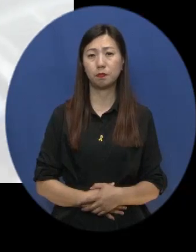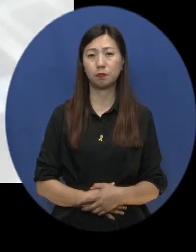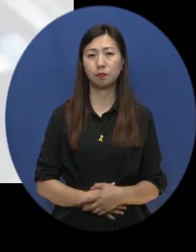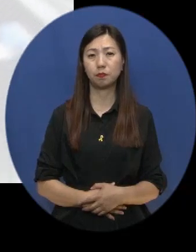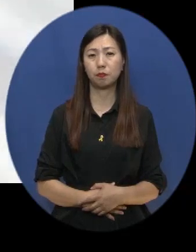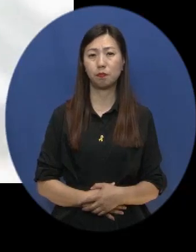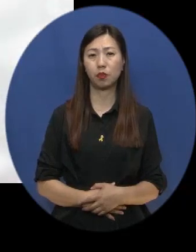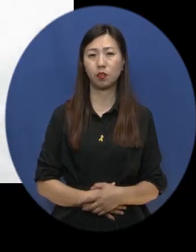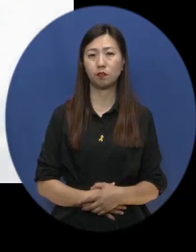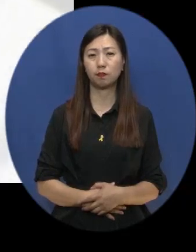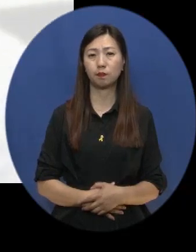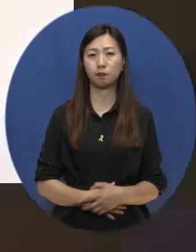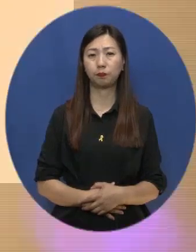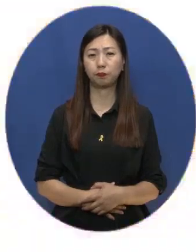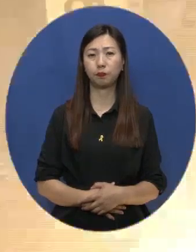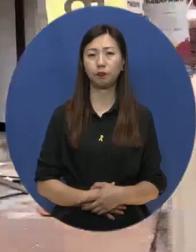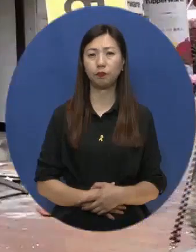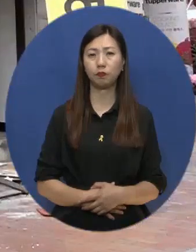있어,